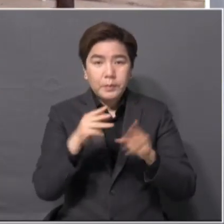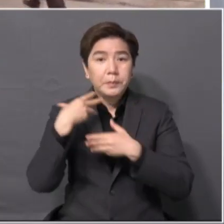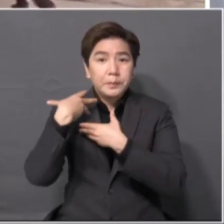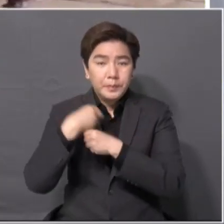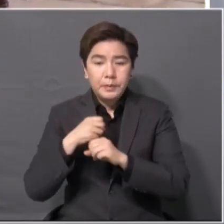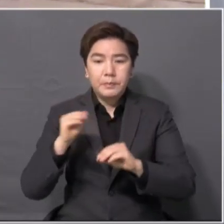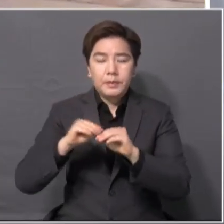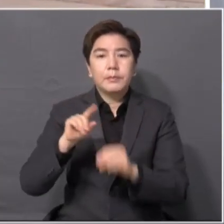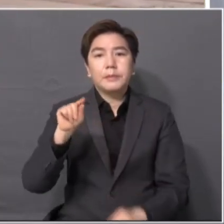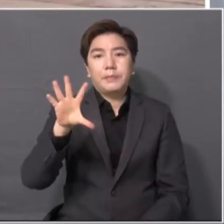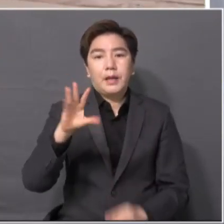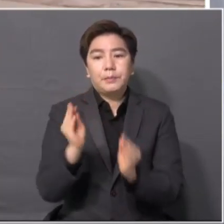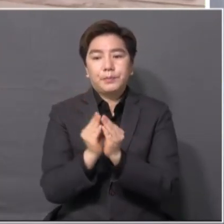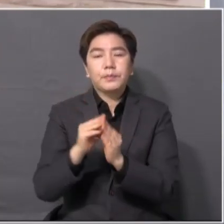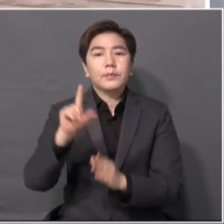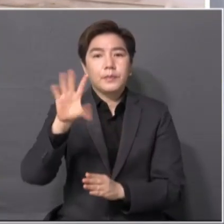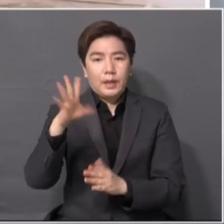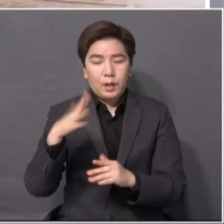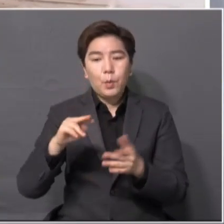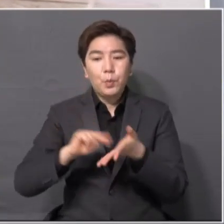ปชาที่ปัดแตะถง 25 เสีงนะครั